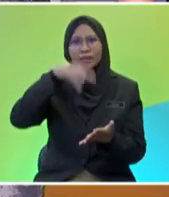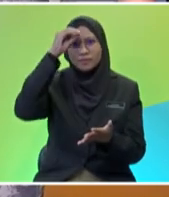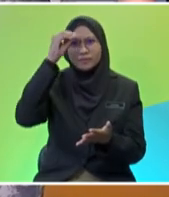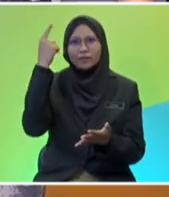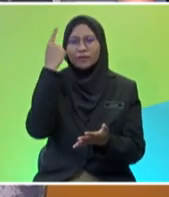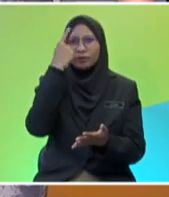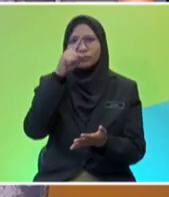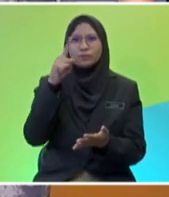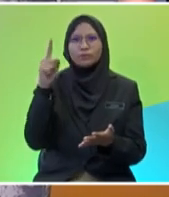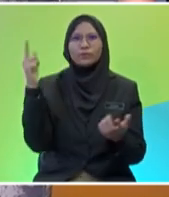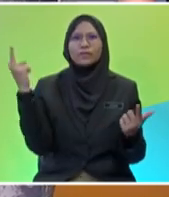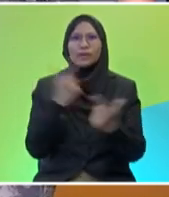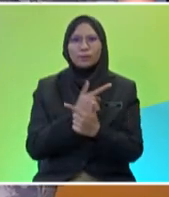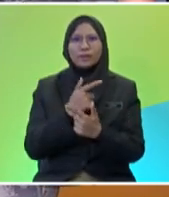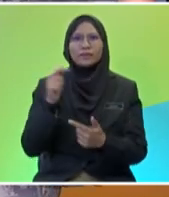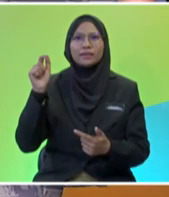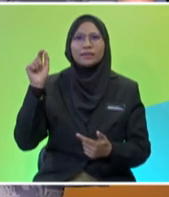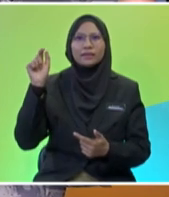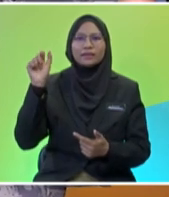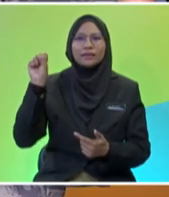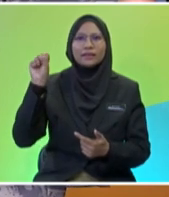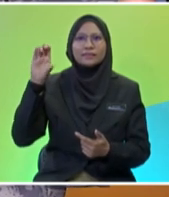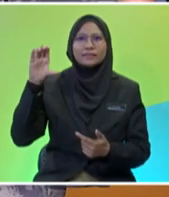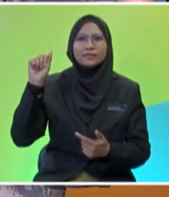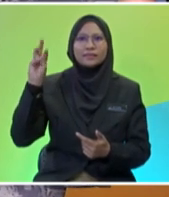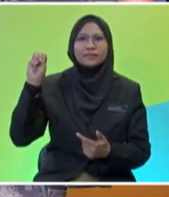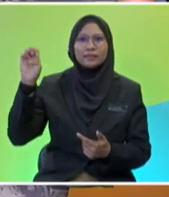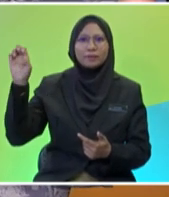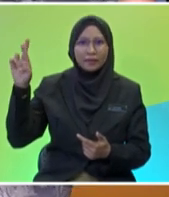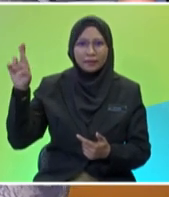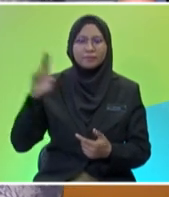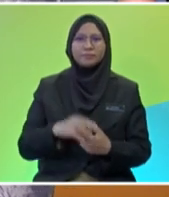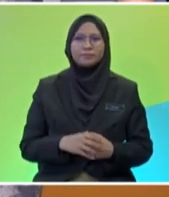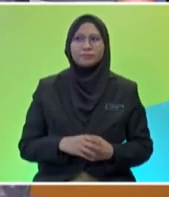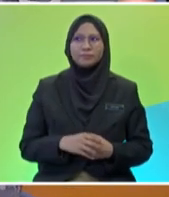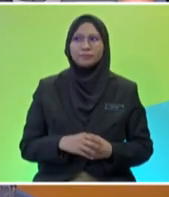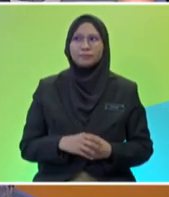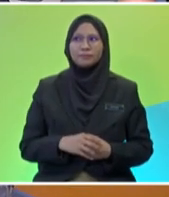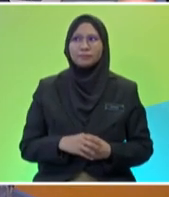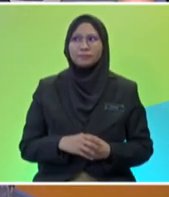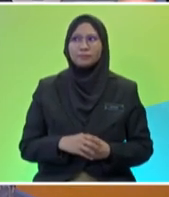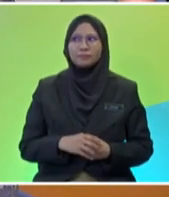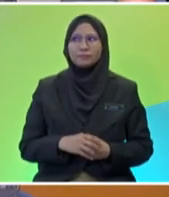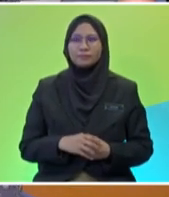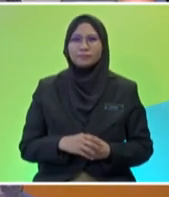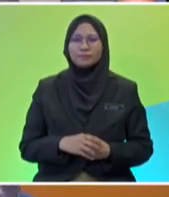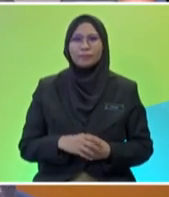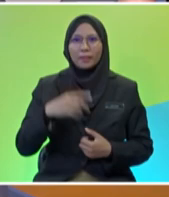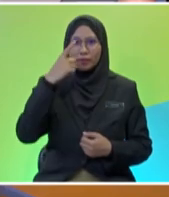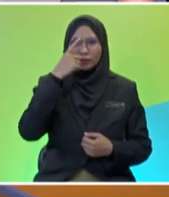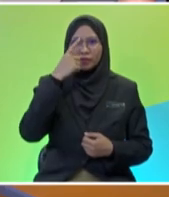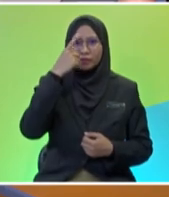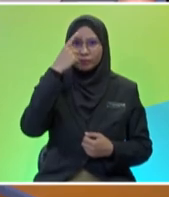masyarakat salah satunya saya sebagai contoh lah oke ini adalah dimana kepentingan itu adalah untuk